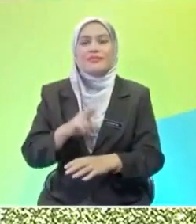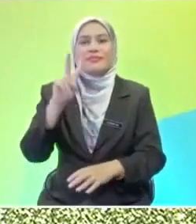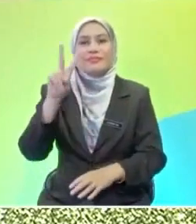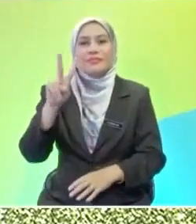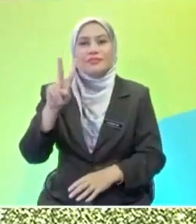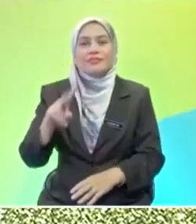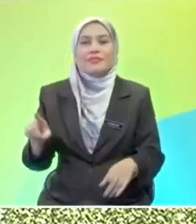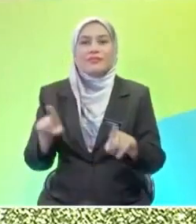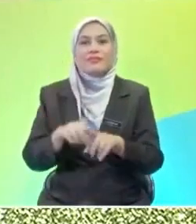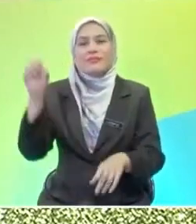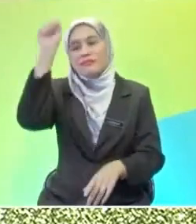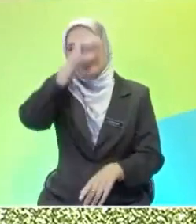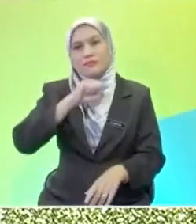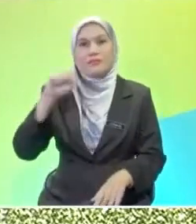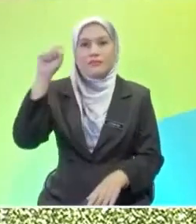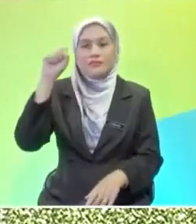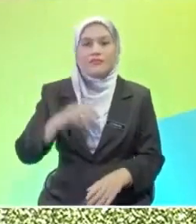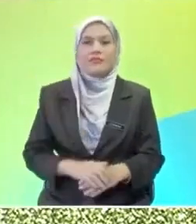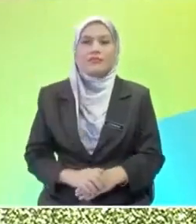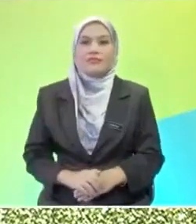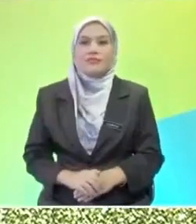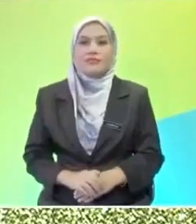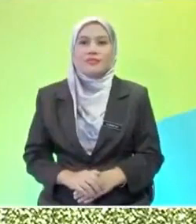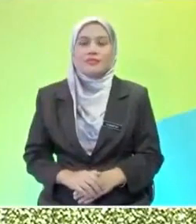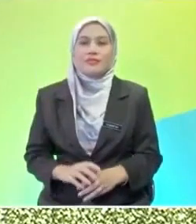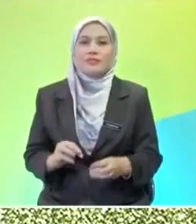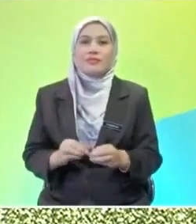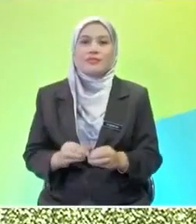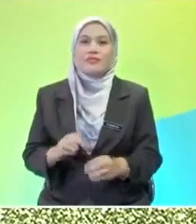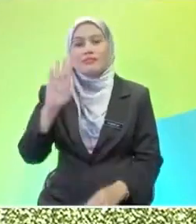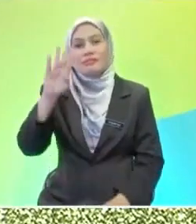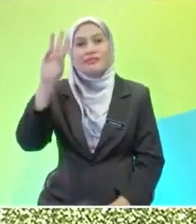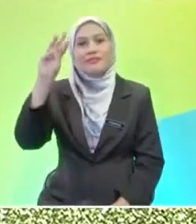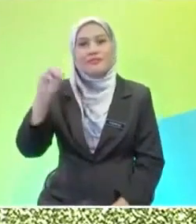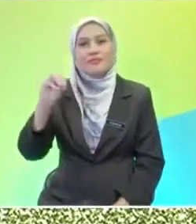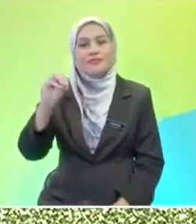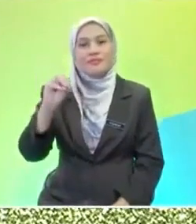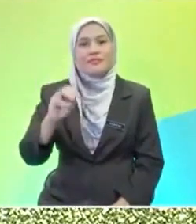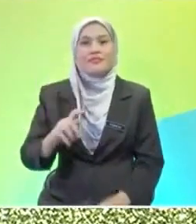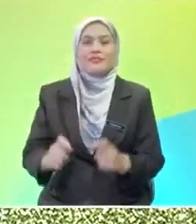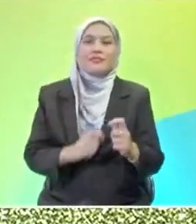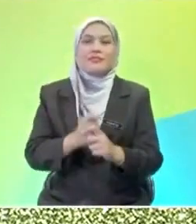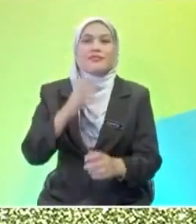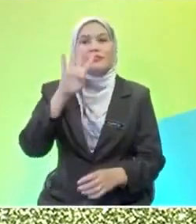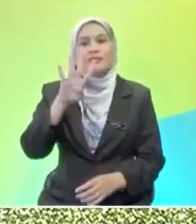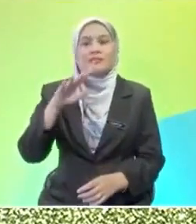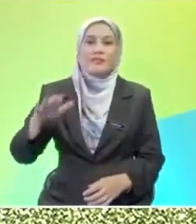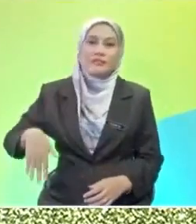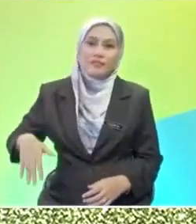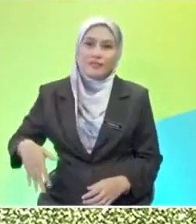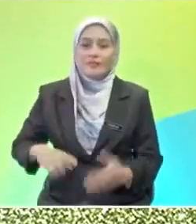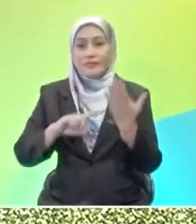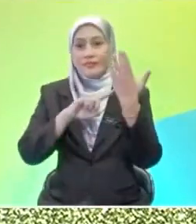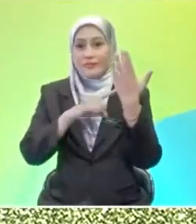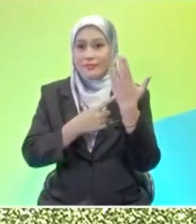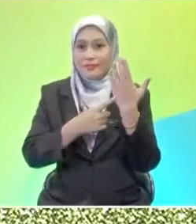Farahin dan penonton semua. Hari ini mata pelajaran kita Bahasa Melayu bagi tahun 4. Tapi sebelum kita